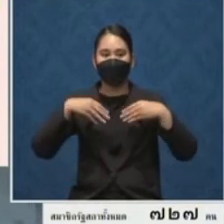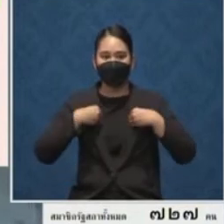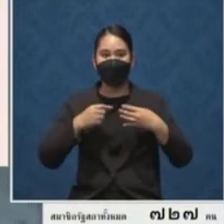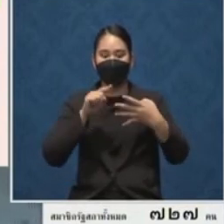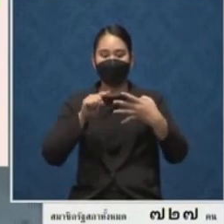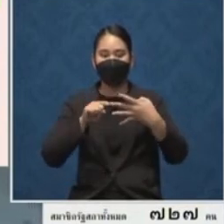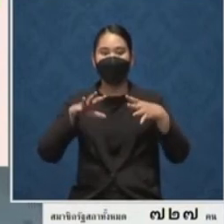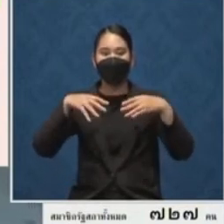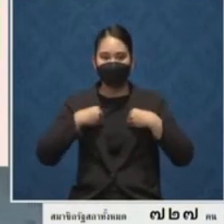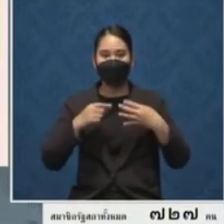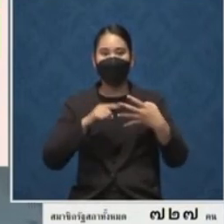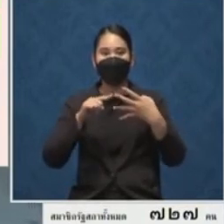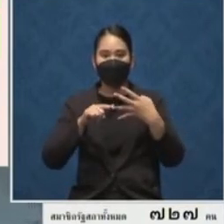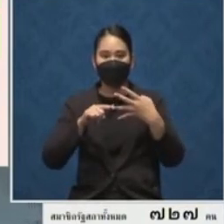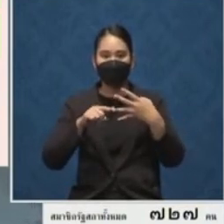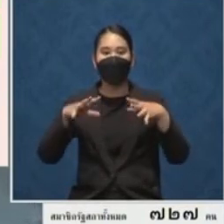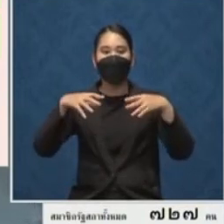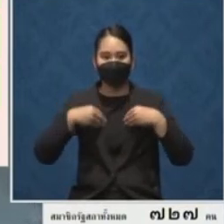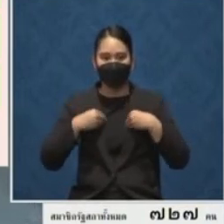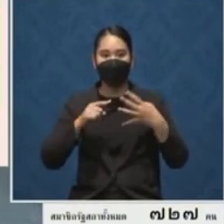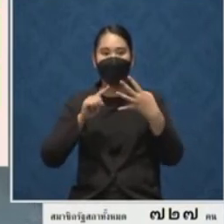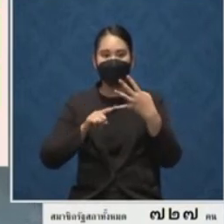หลักการ4รับหลักการค่ะ